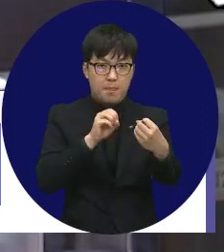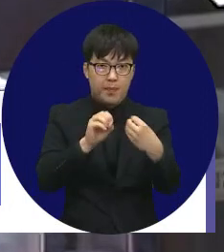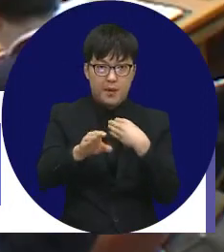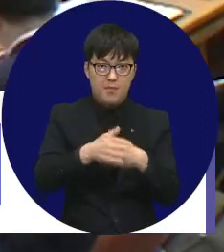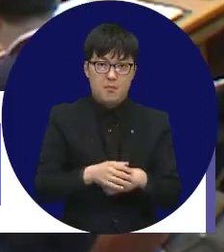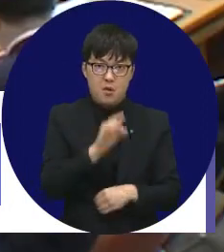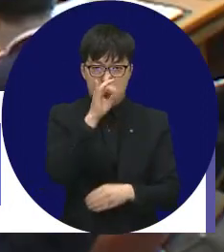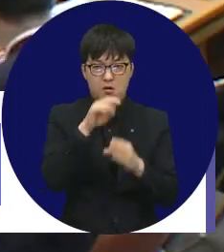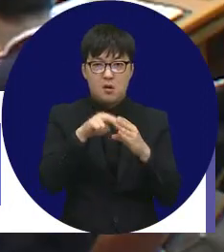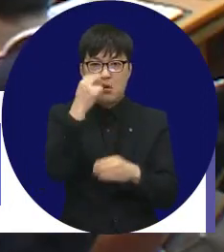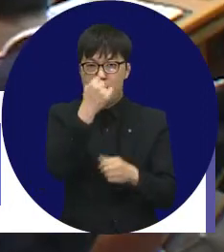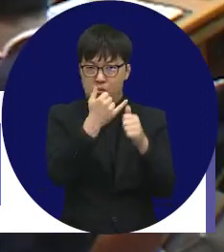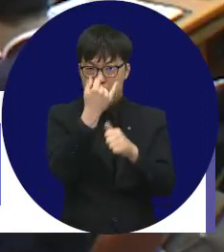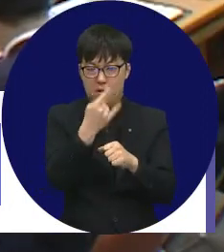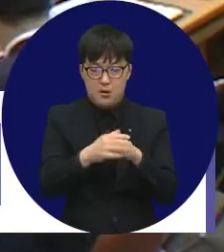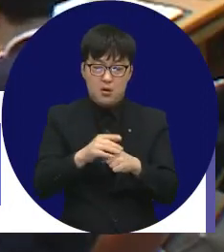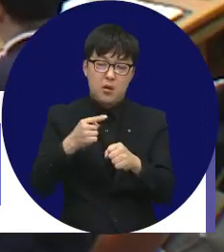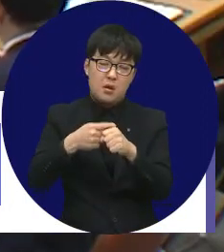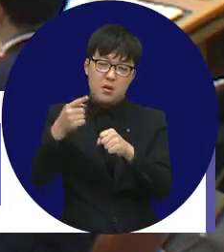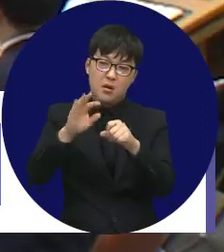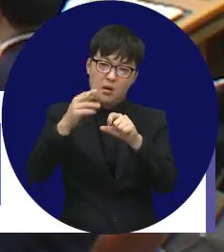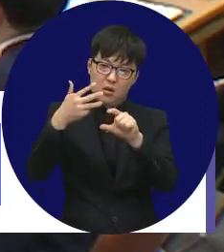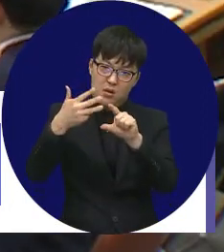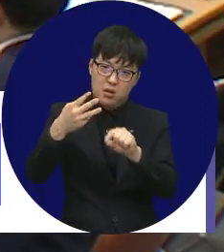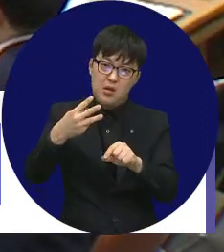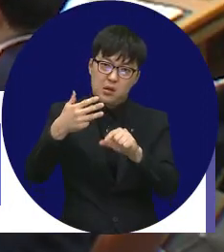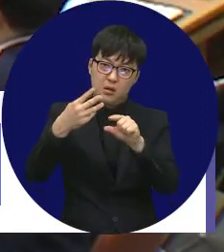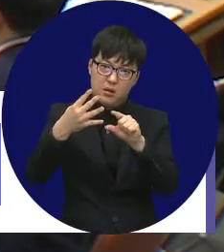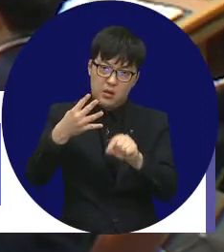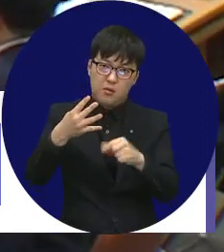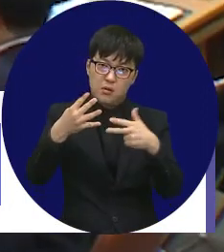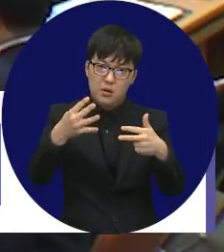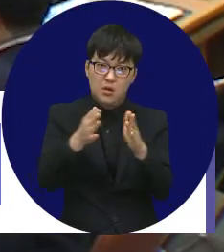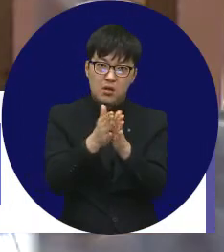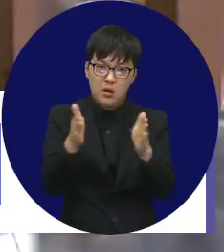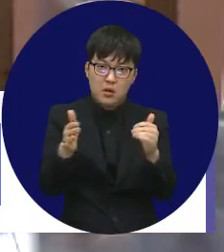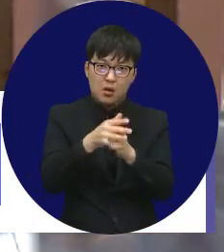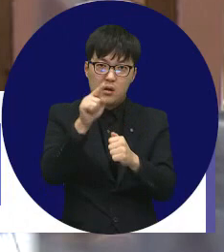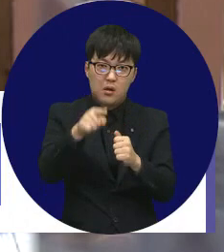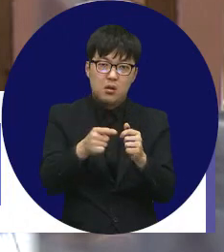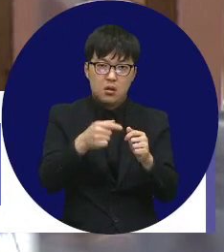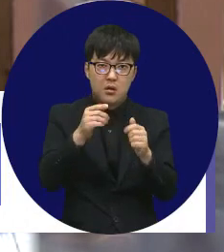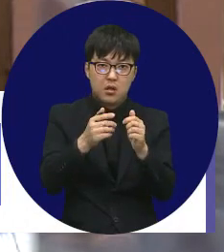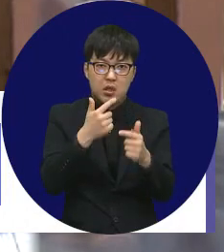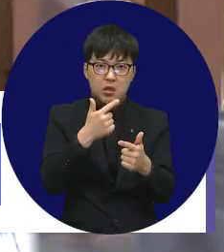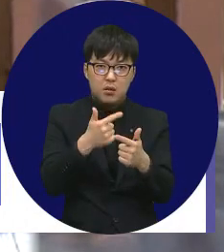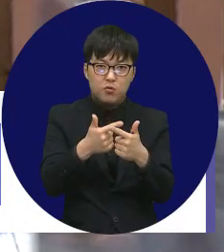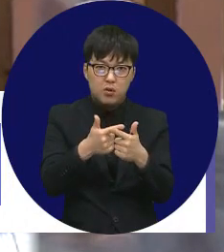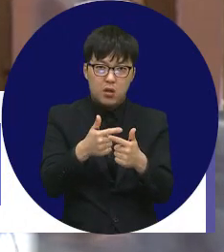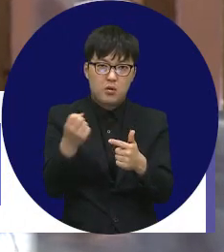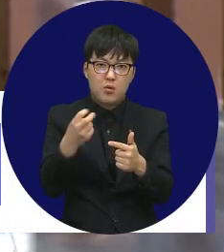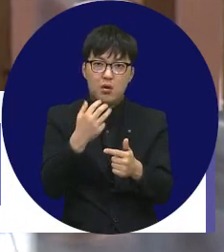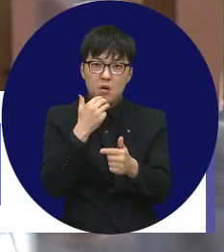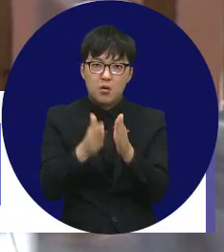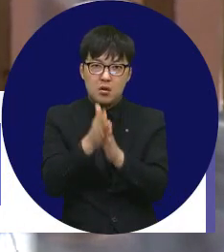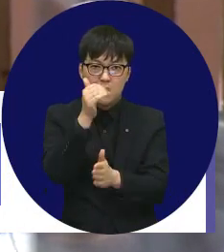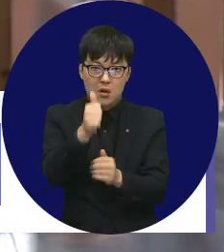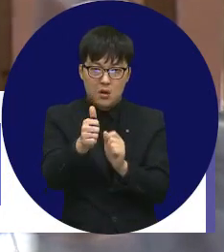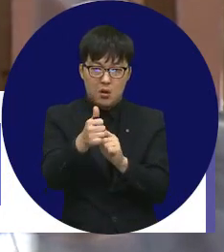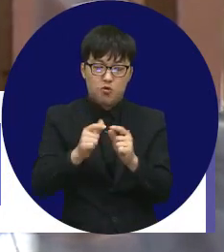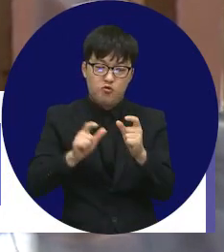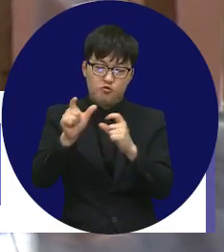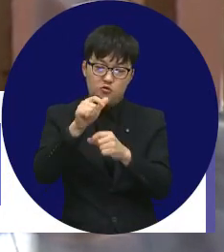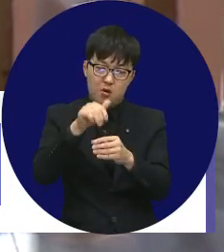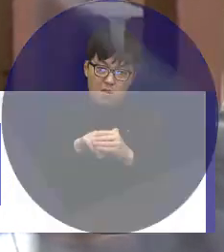한편 중앙선거관리위원회는 내년 4월 7일 실시하는 서울시장, 부산시장 등 재보궐선거관리에 만전을